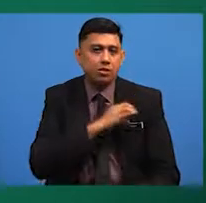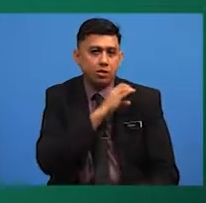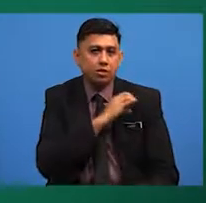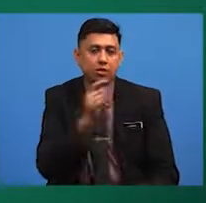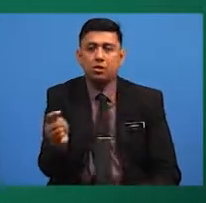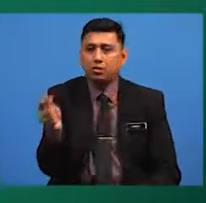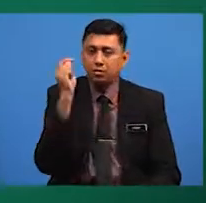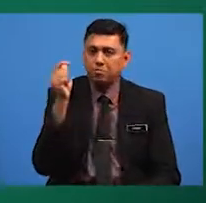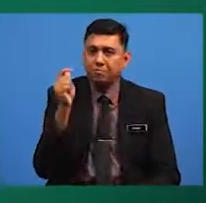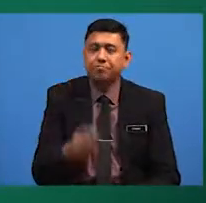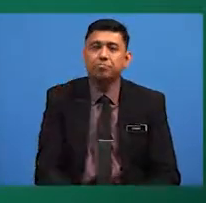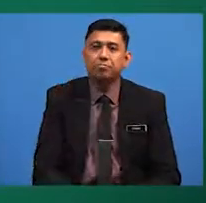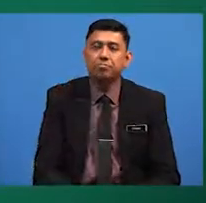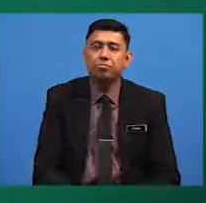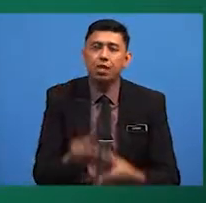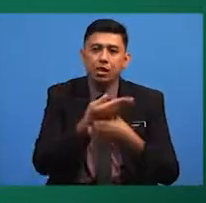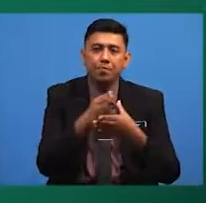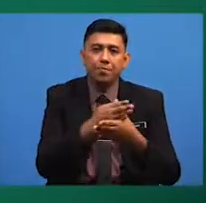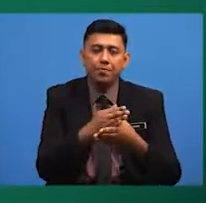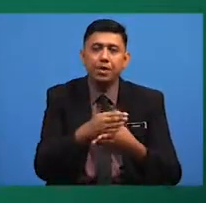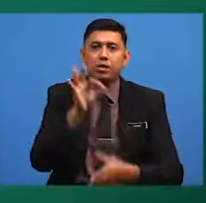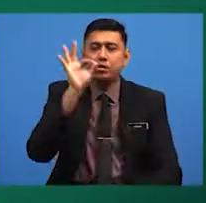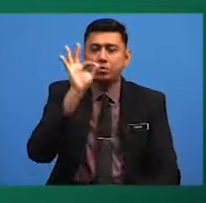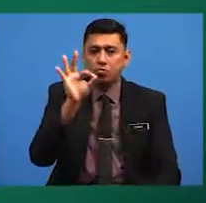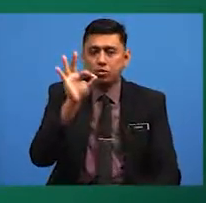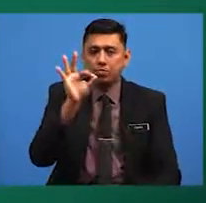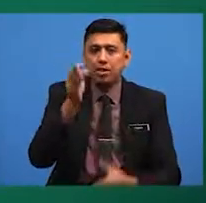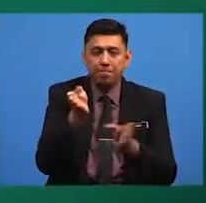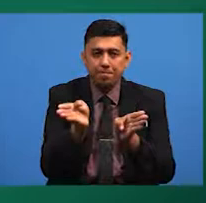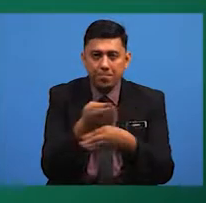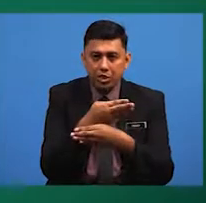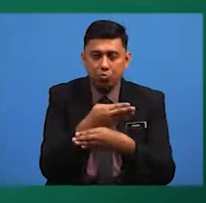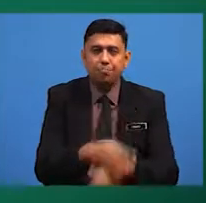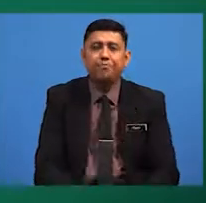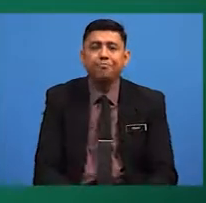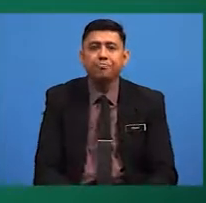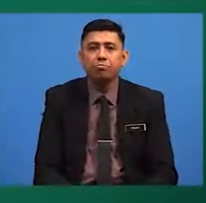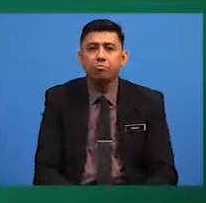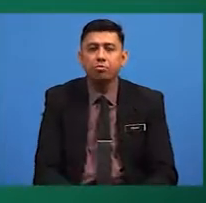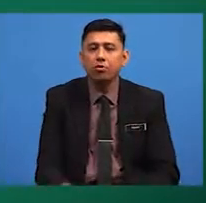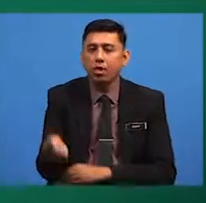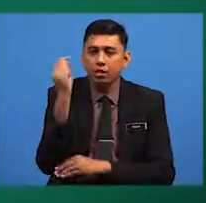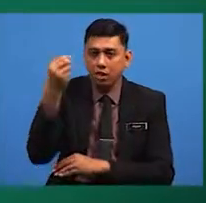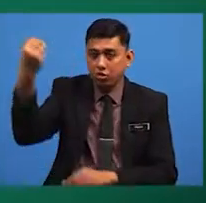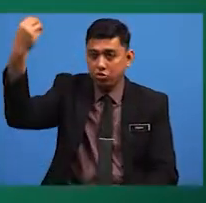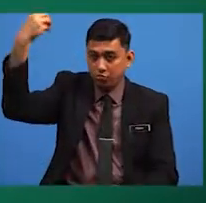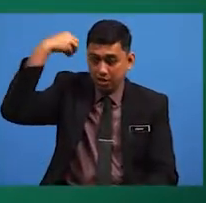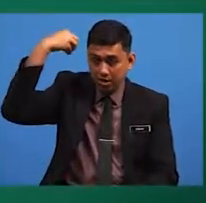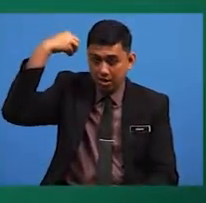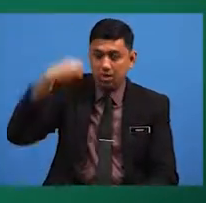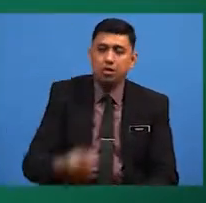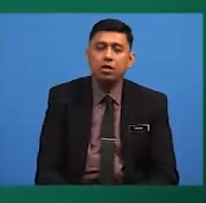tenaga akhir-akhir bahagia kepada 9 bentuk yaitu tenaga surya